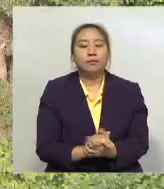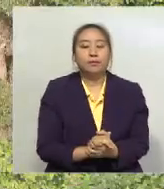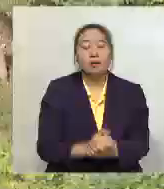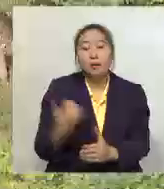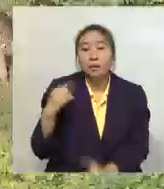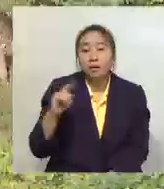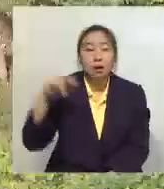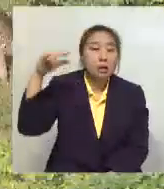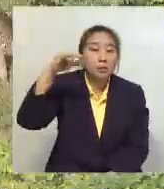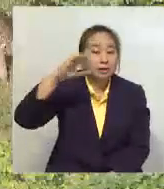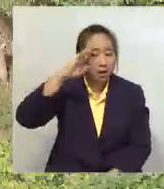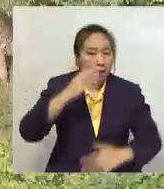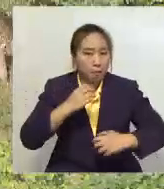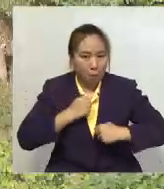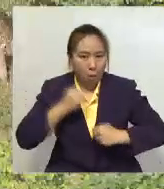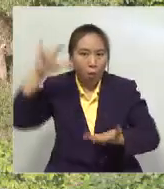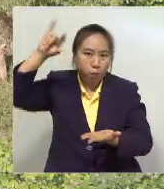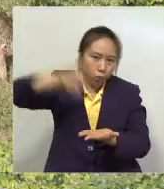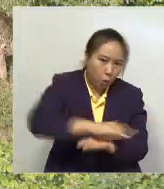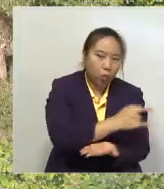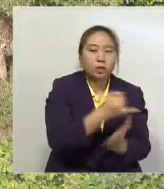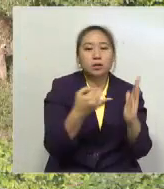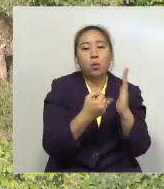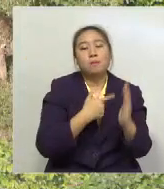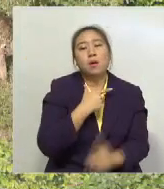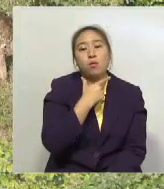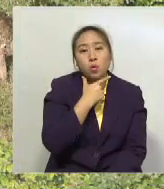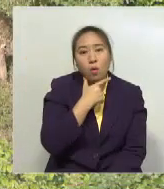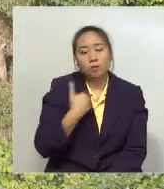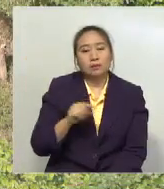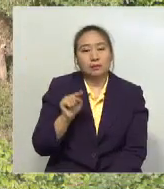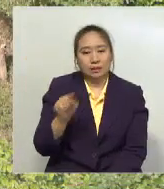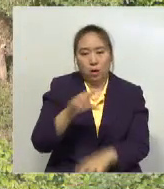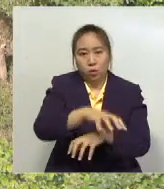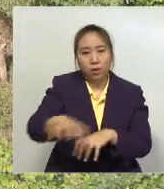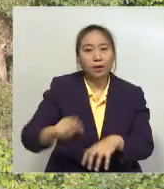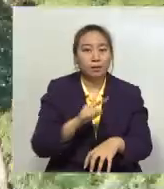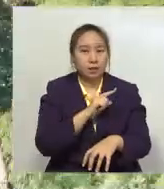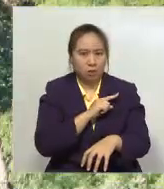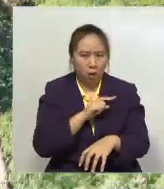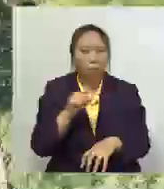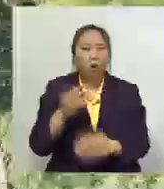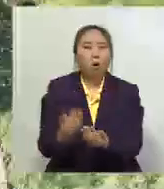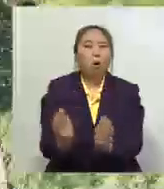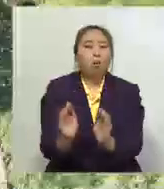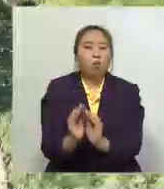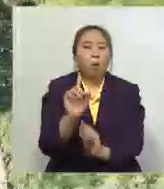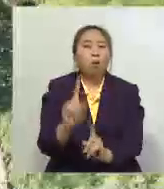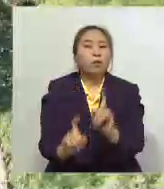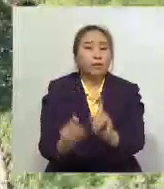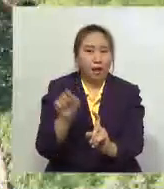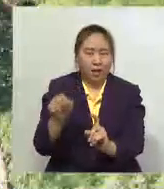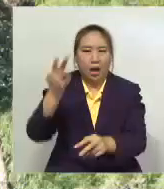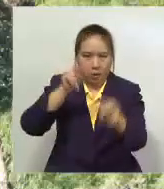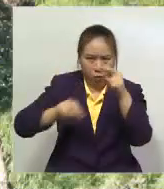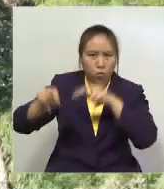เหตุเครื่องบินของกองทัพ บกตกที่จังหวัดแม่ฮ่องสอนมีการกำชับให้หน่วยงานที่เกี่ยวข้องดูแลครอบครัวผู้เสียชีวิตต